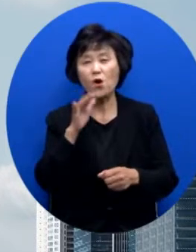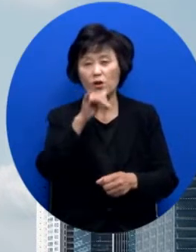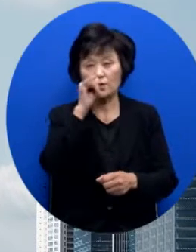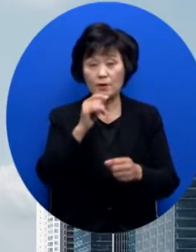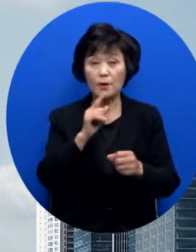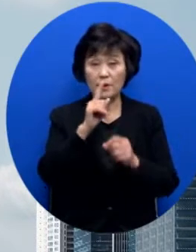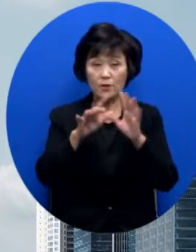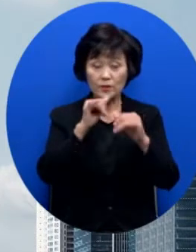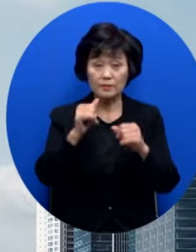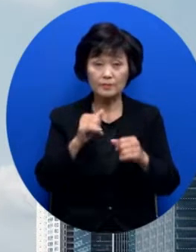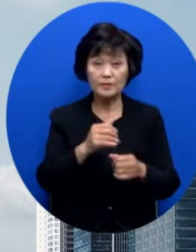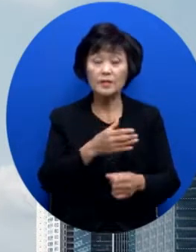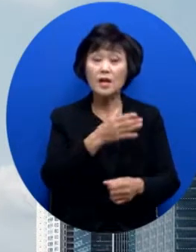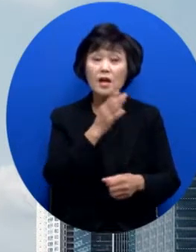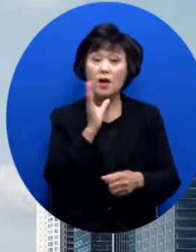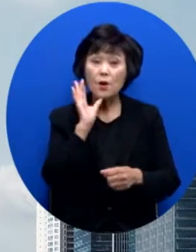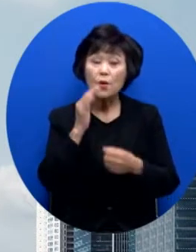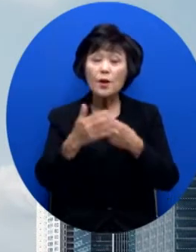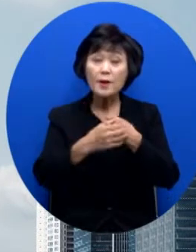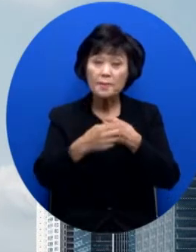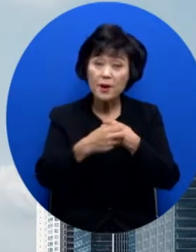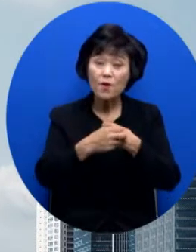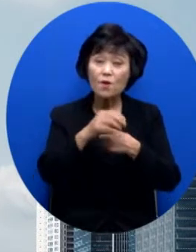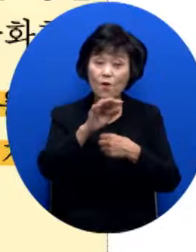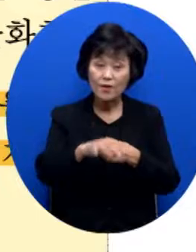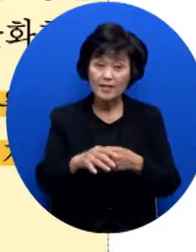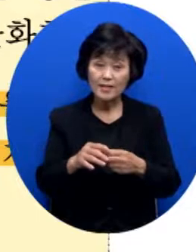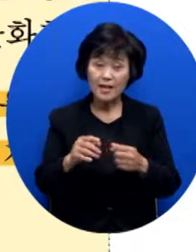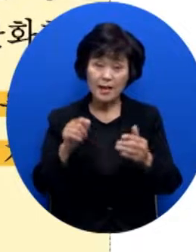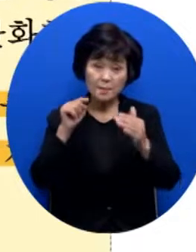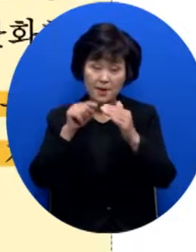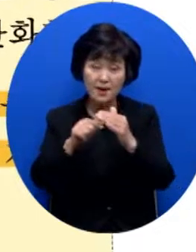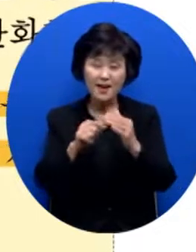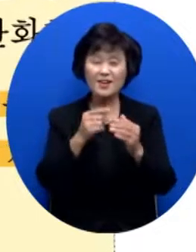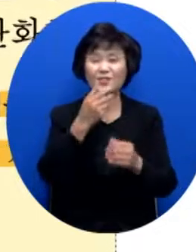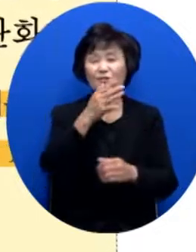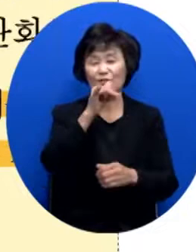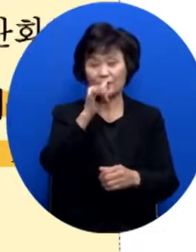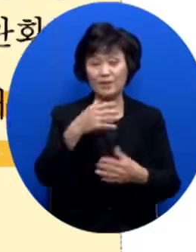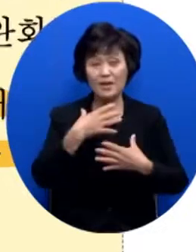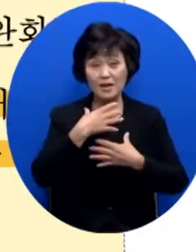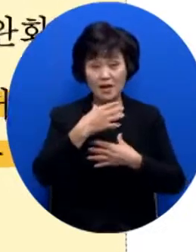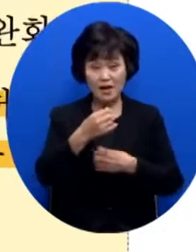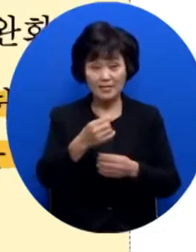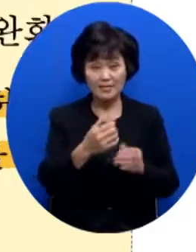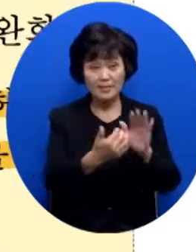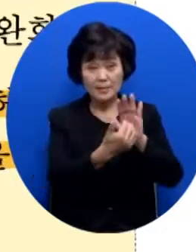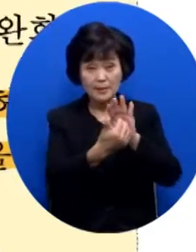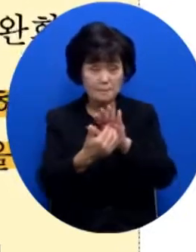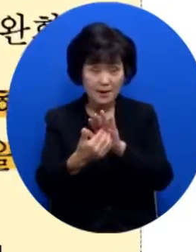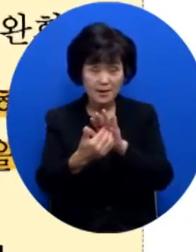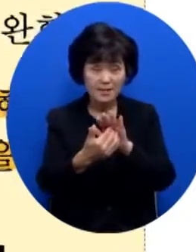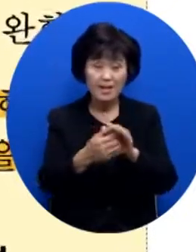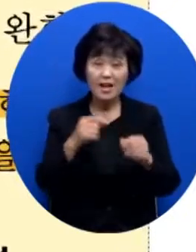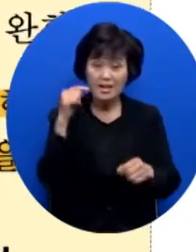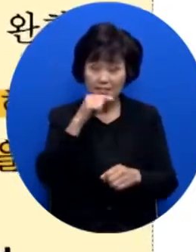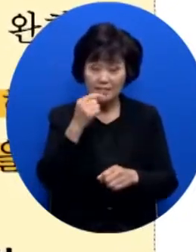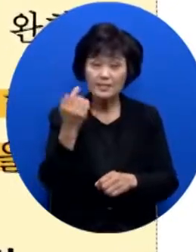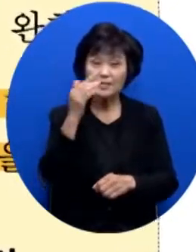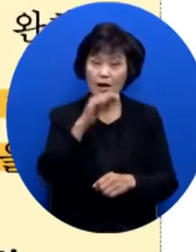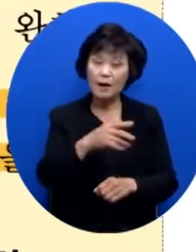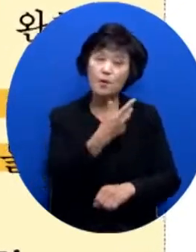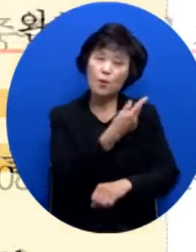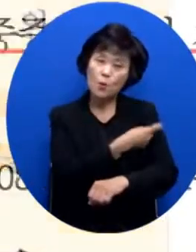요양병원의 대면 접촉 면회가 재개됐습니다. 방역당국은 안정된 방역 상황과 높은 백신 접종률을